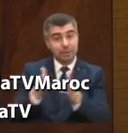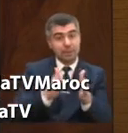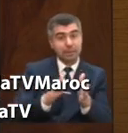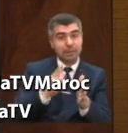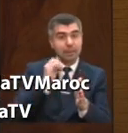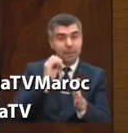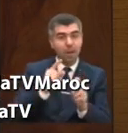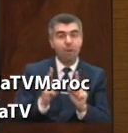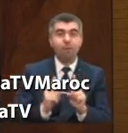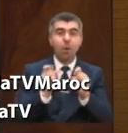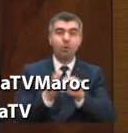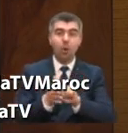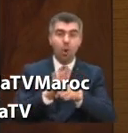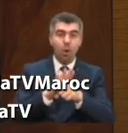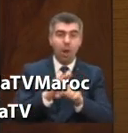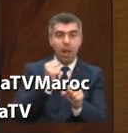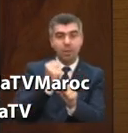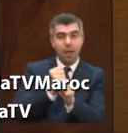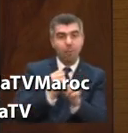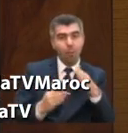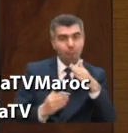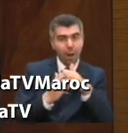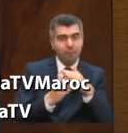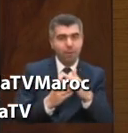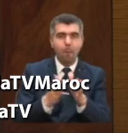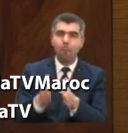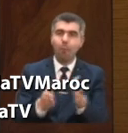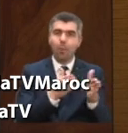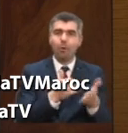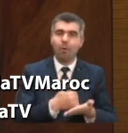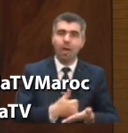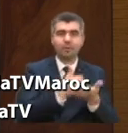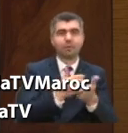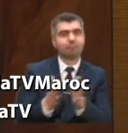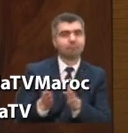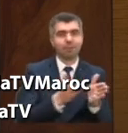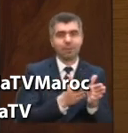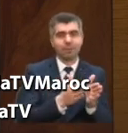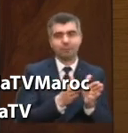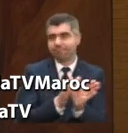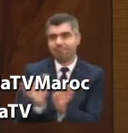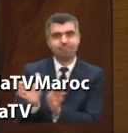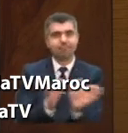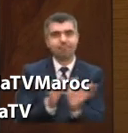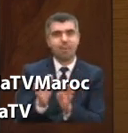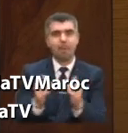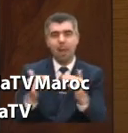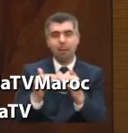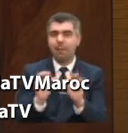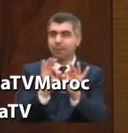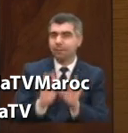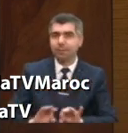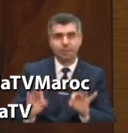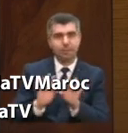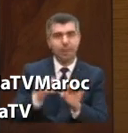يتاثر المراكز القانونيه للاجراء في علاقتهم بمشغلهم. هذا كان اساسي وكان